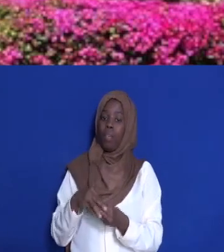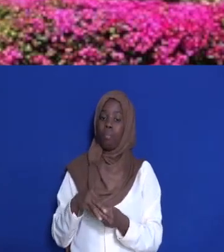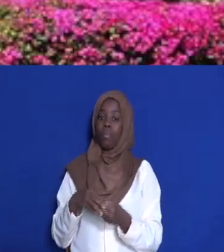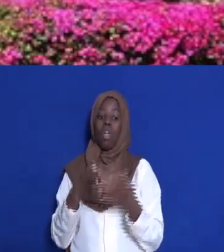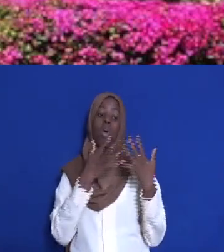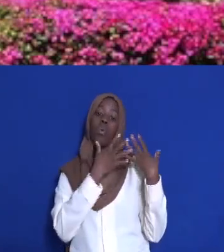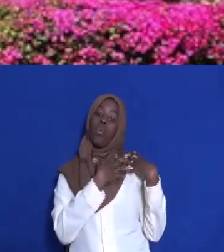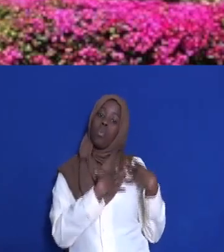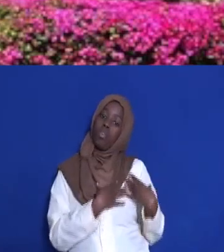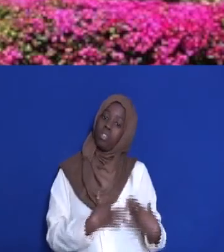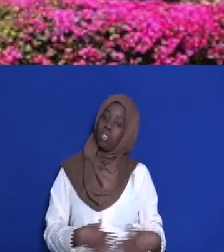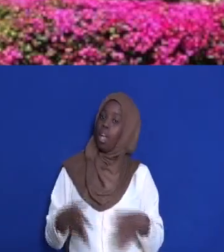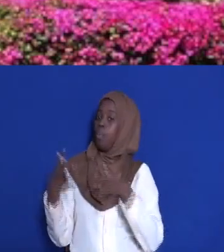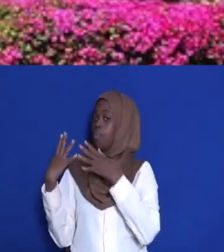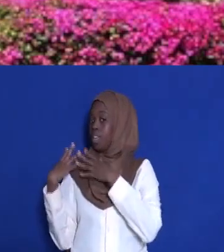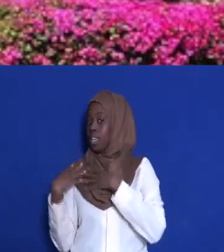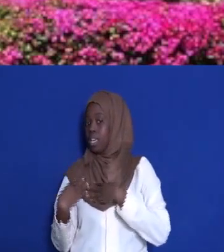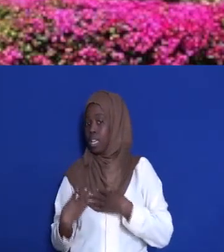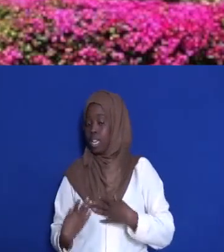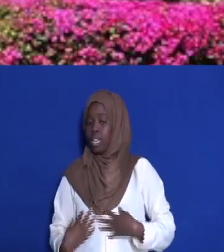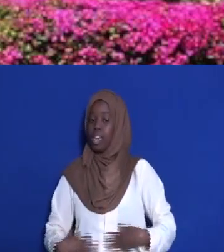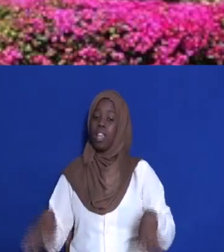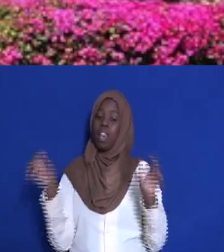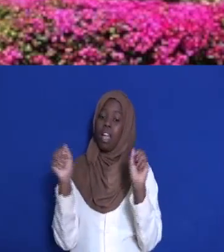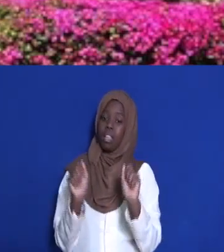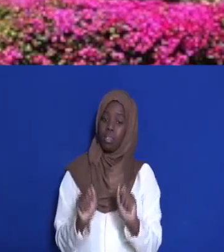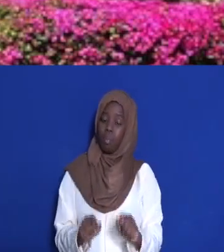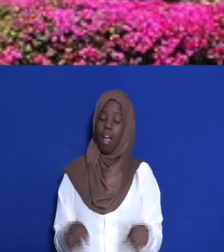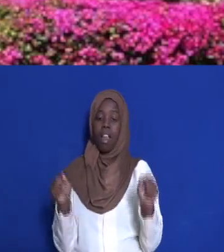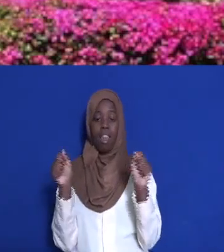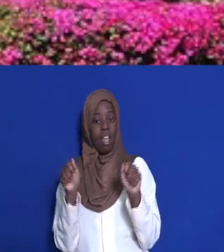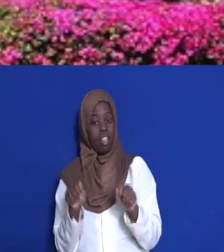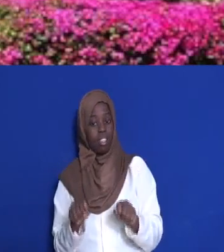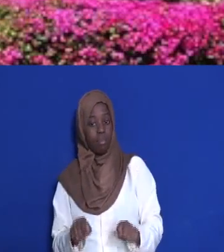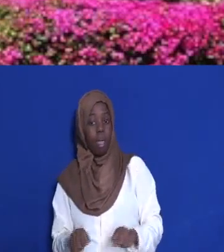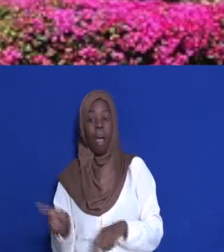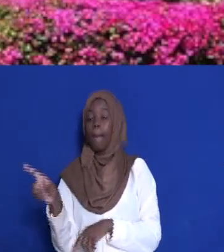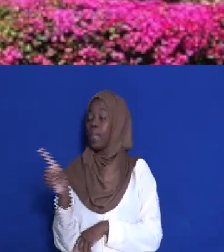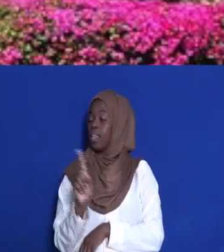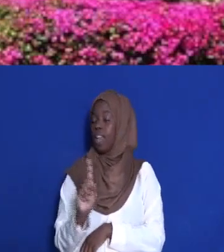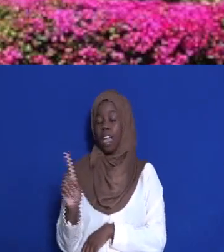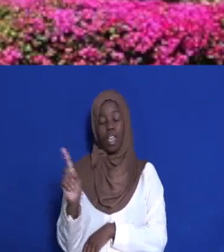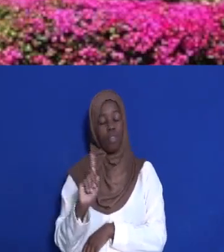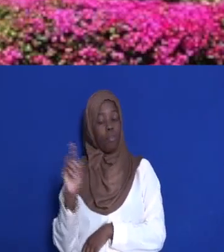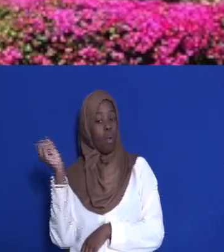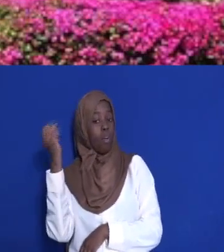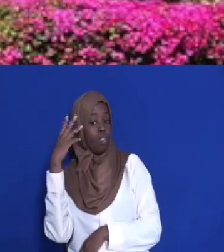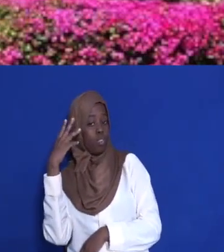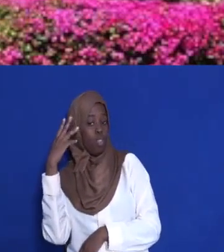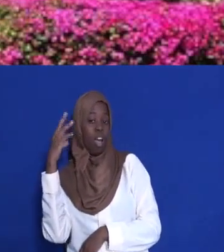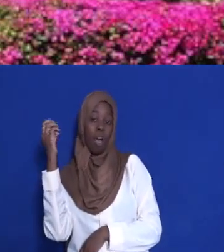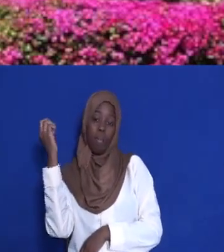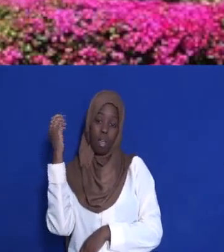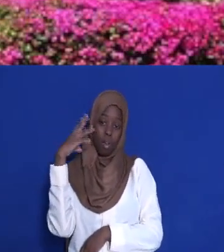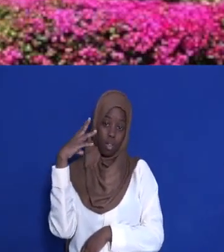pamoja. Kuosha mwili lazima, lazima, lazima. Bila hivyo